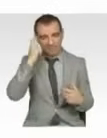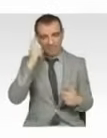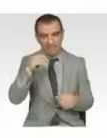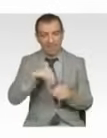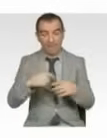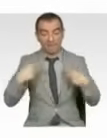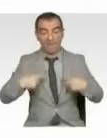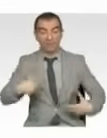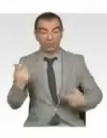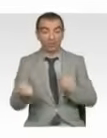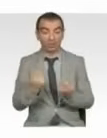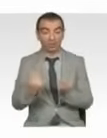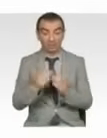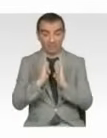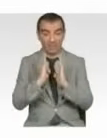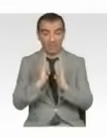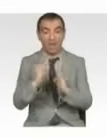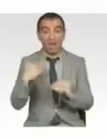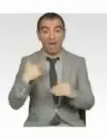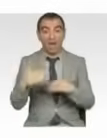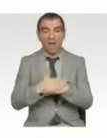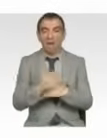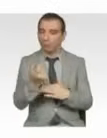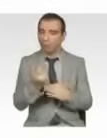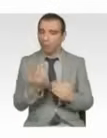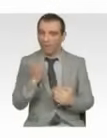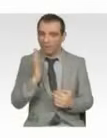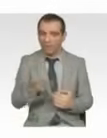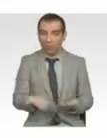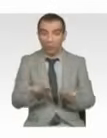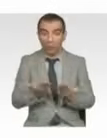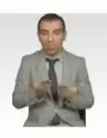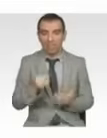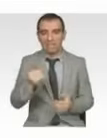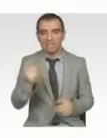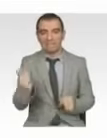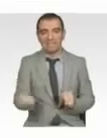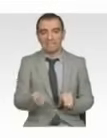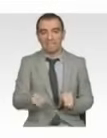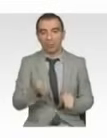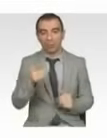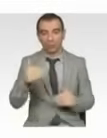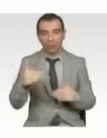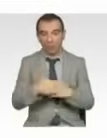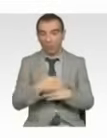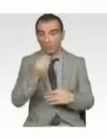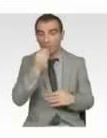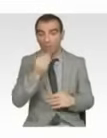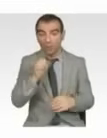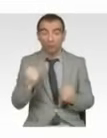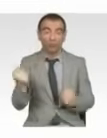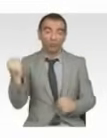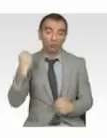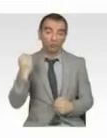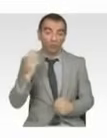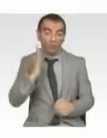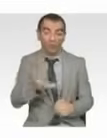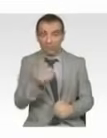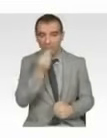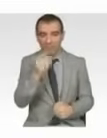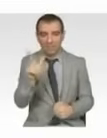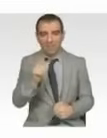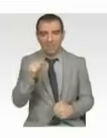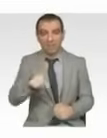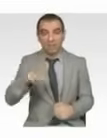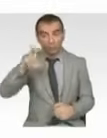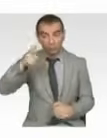bedenimizin çalışmasına göre biz akşam çok hafif, sahurda da çok güçlü yemek yemeliyiz. Çünkü akşam ezanı okunduğu andan